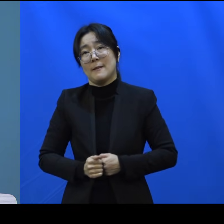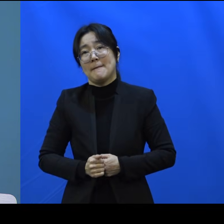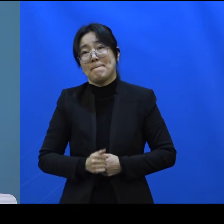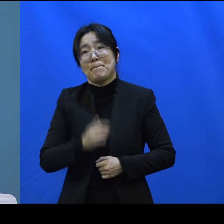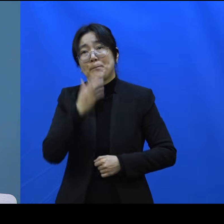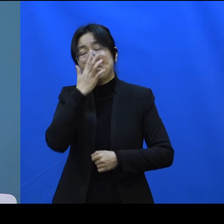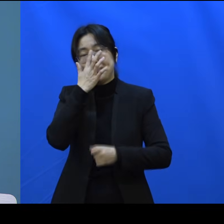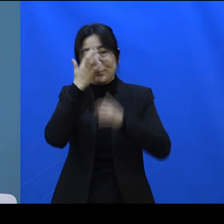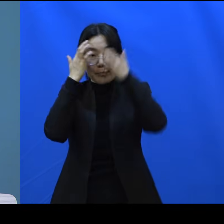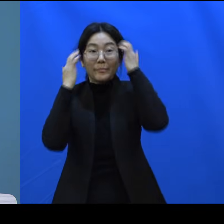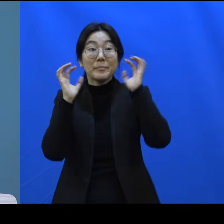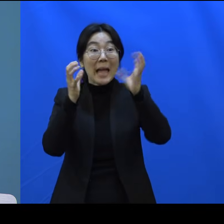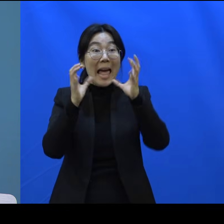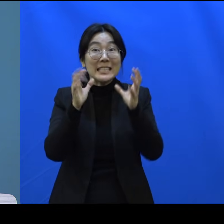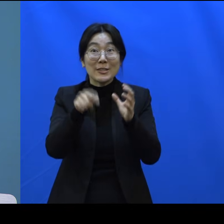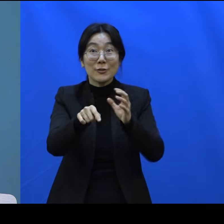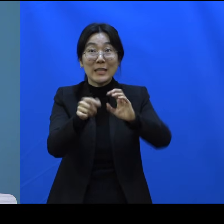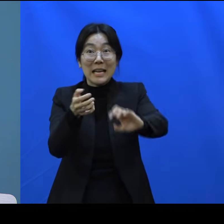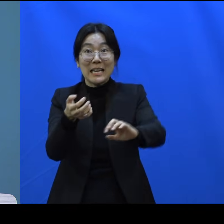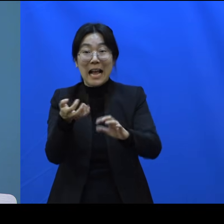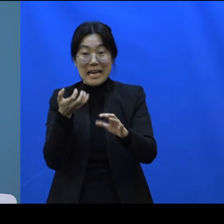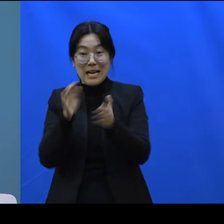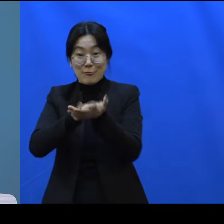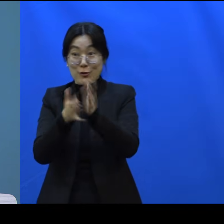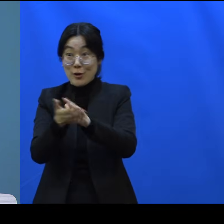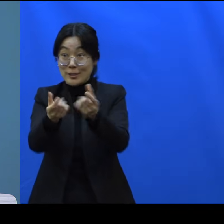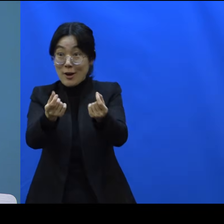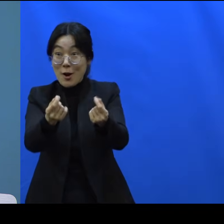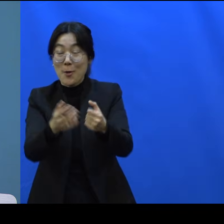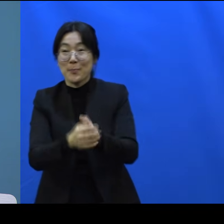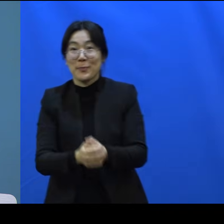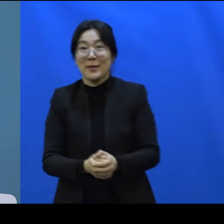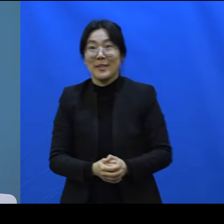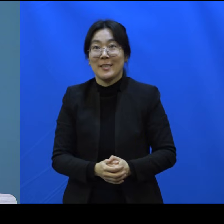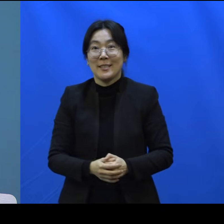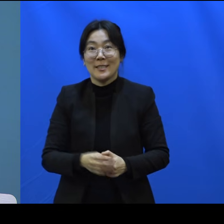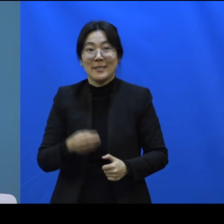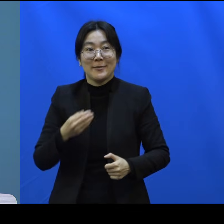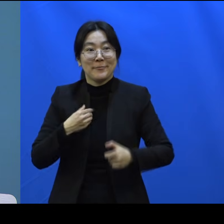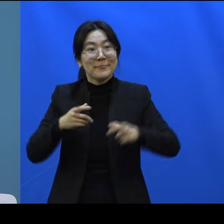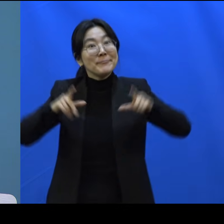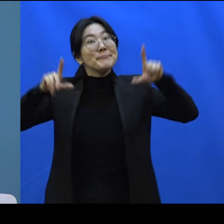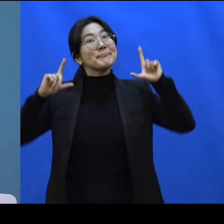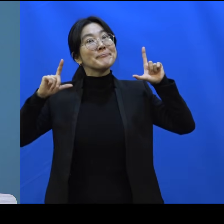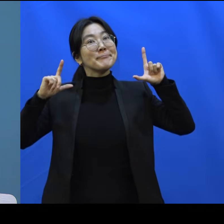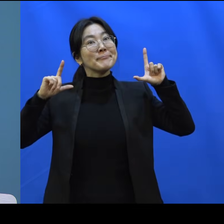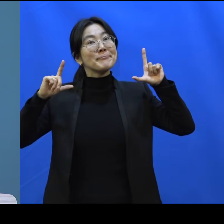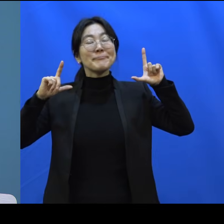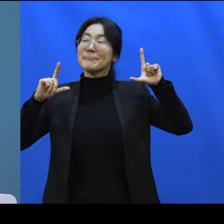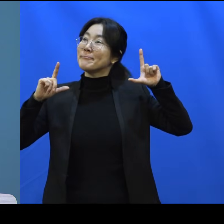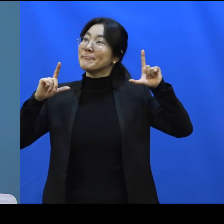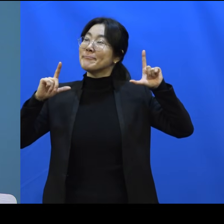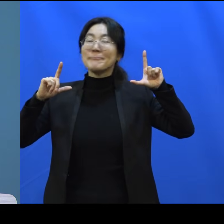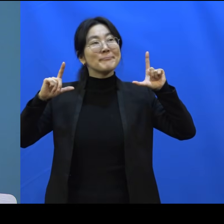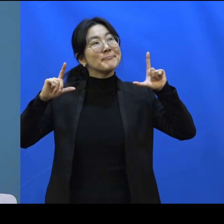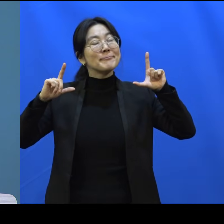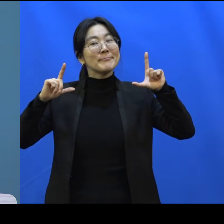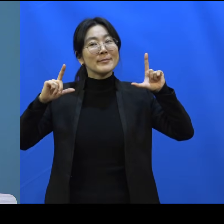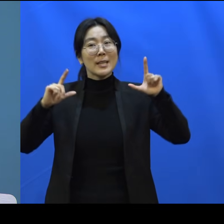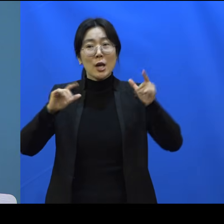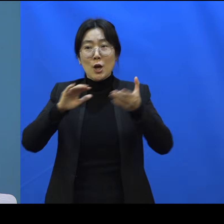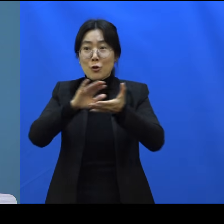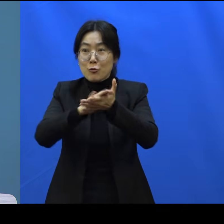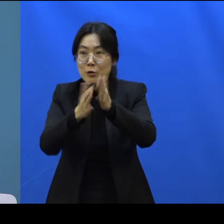여러분, 아이들도 아까 유치원 얘기도 했지만 애들은 뭐 이게 자기가 잘 몰라요. 특별히 이제 유치원 요